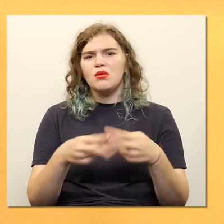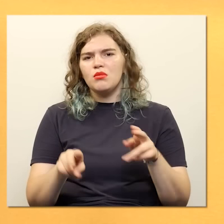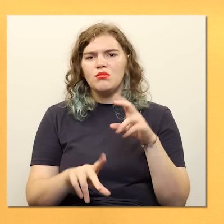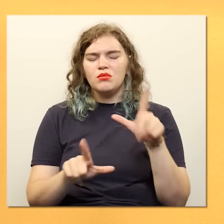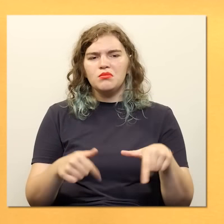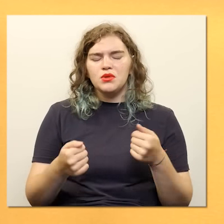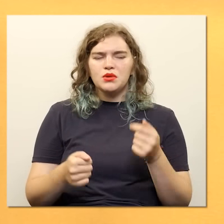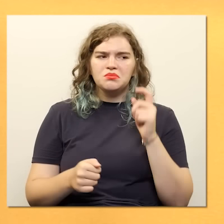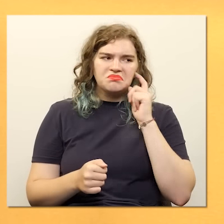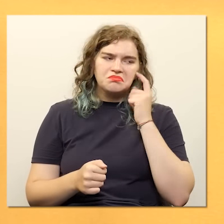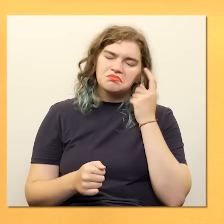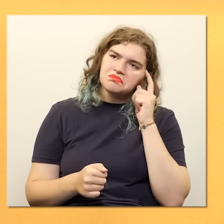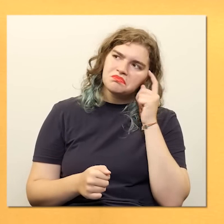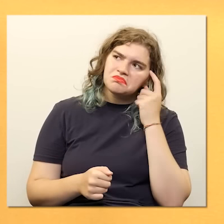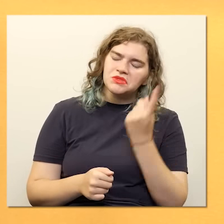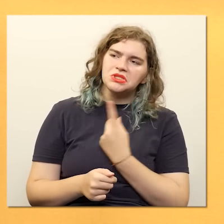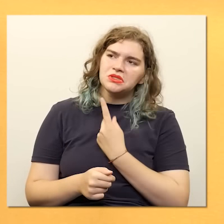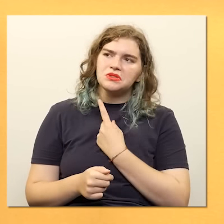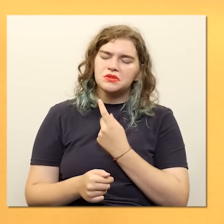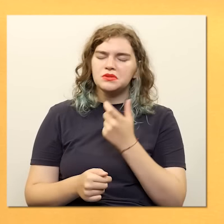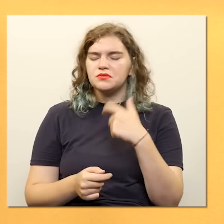Domnul?